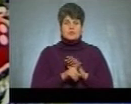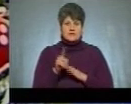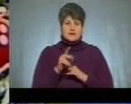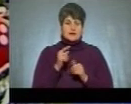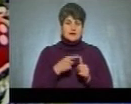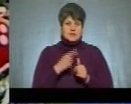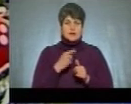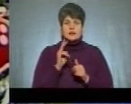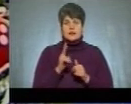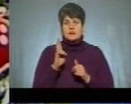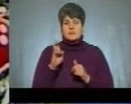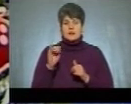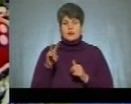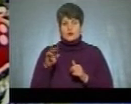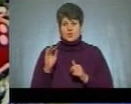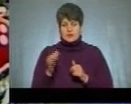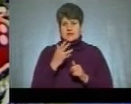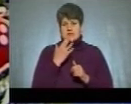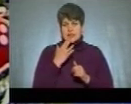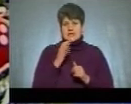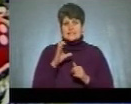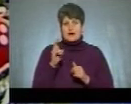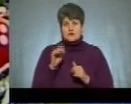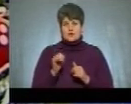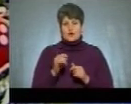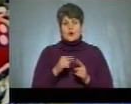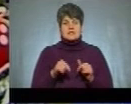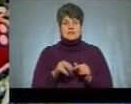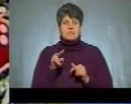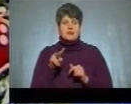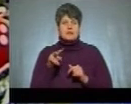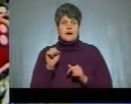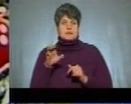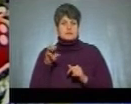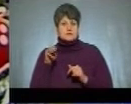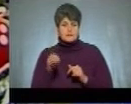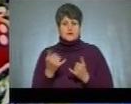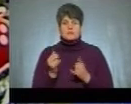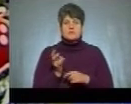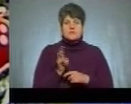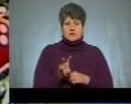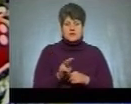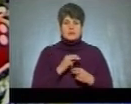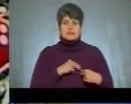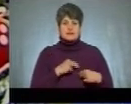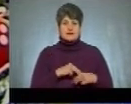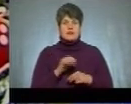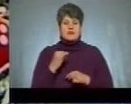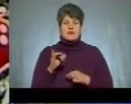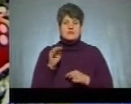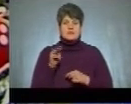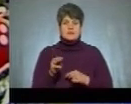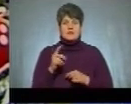Катерини Білокур Національної скаутської організації «Пласт». Сьогодні дівчата завітали до працівників та відвідувачів IT-хаусу у